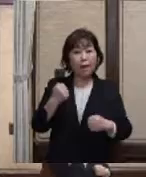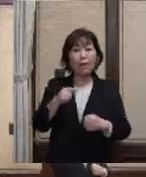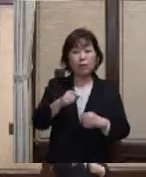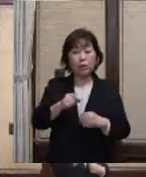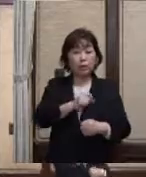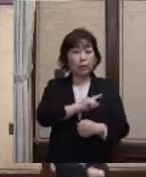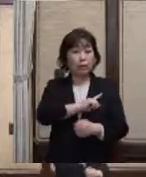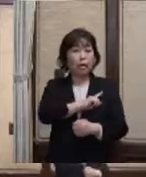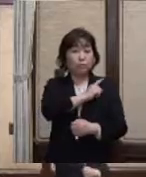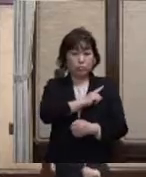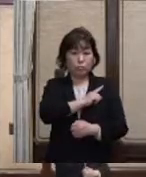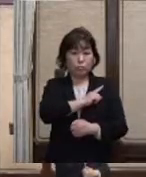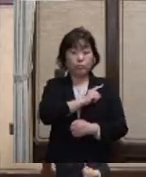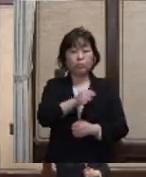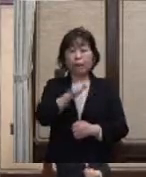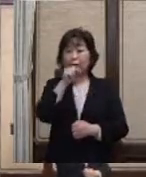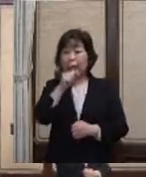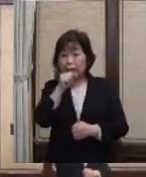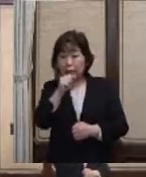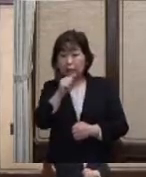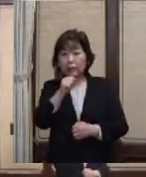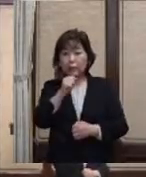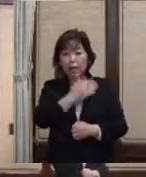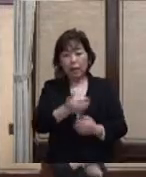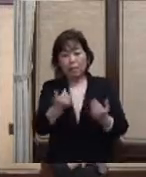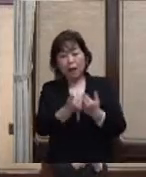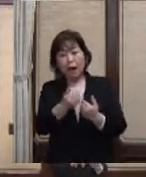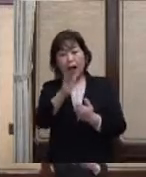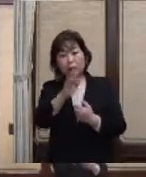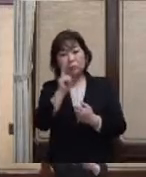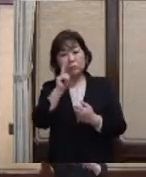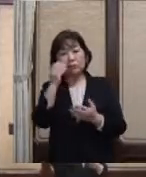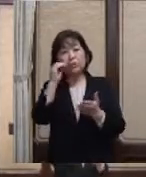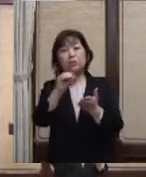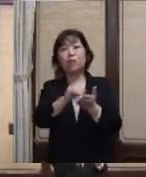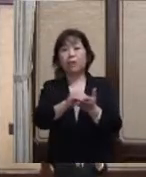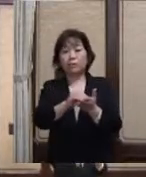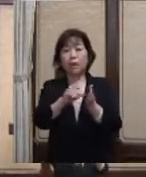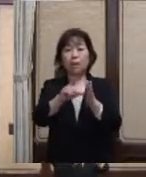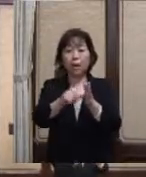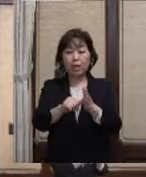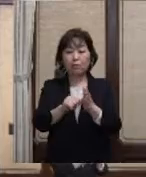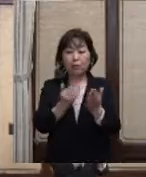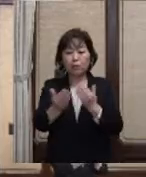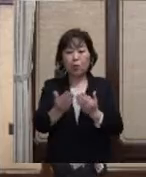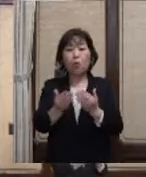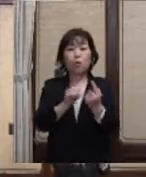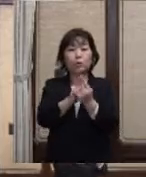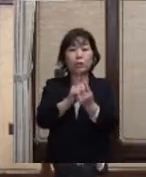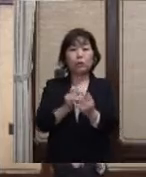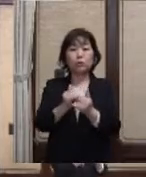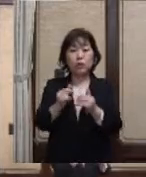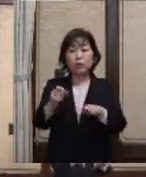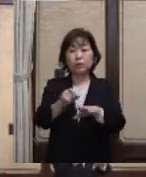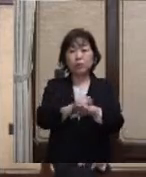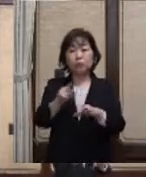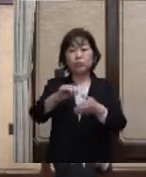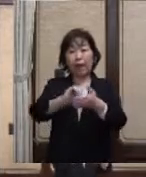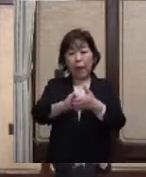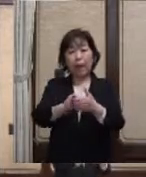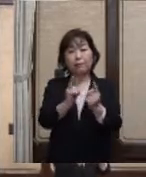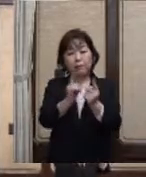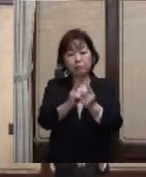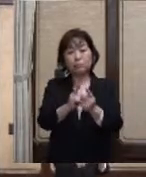発熱や咳等の健康不良が認められる場合や、濃厚接触者に特定された場